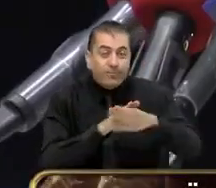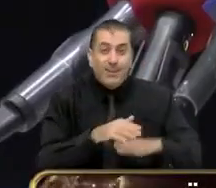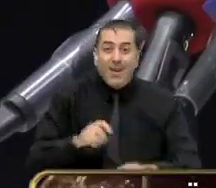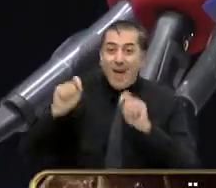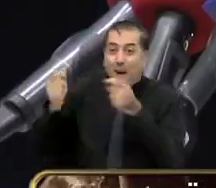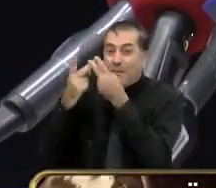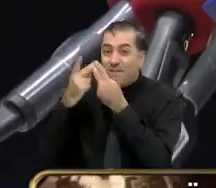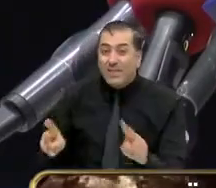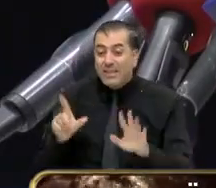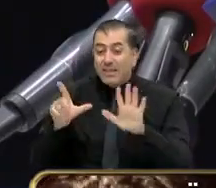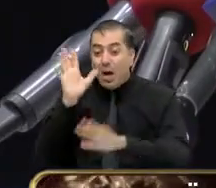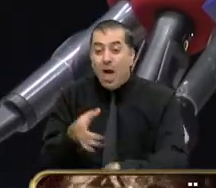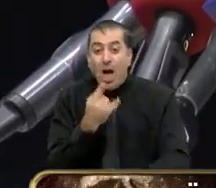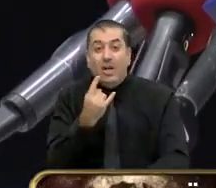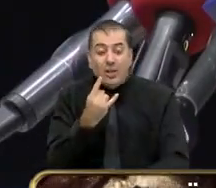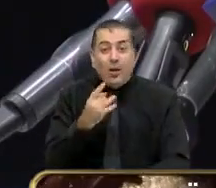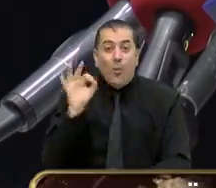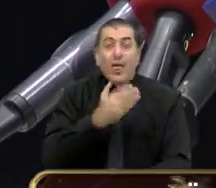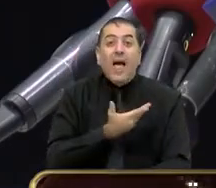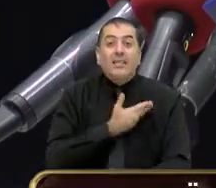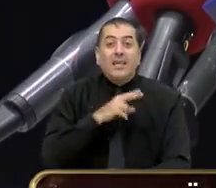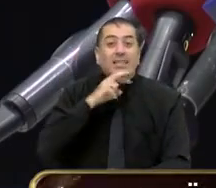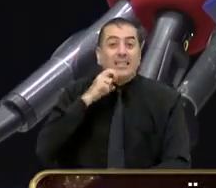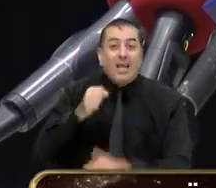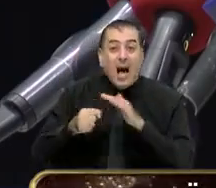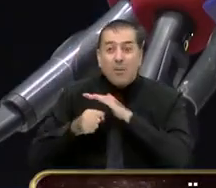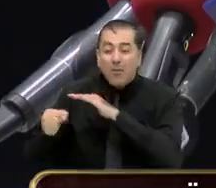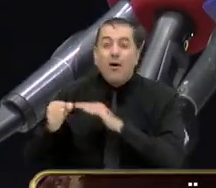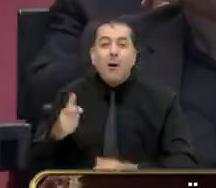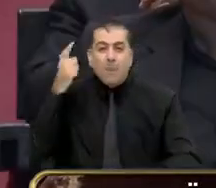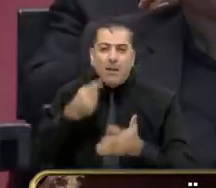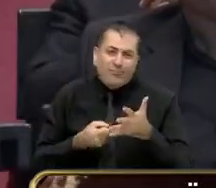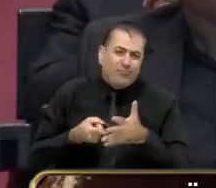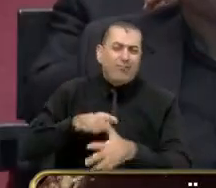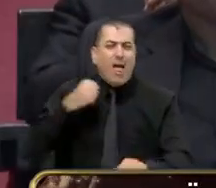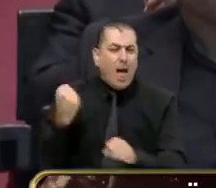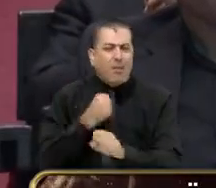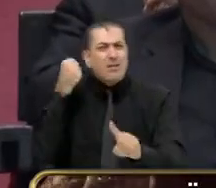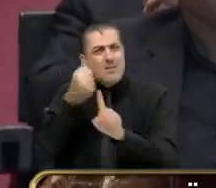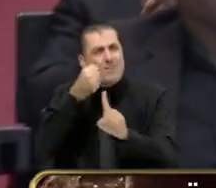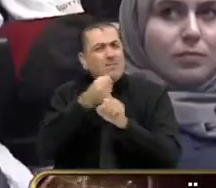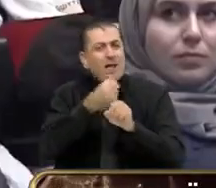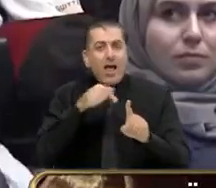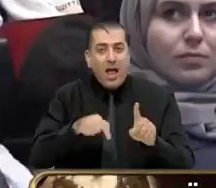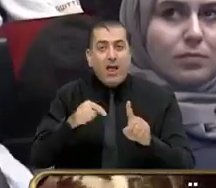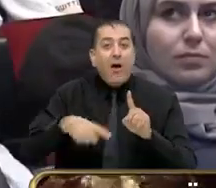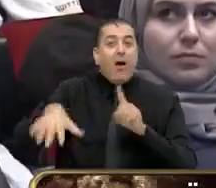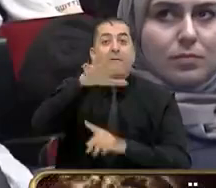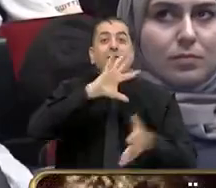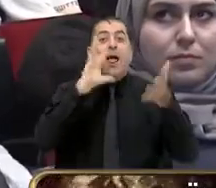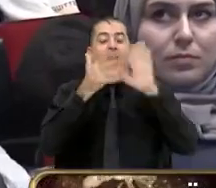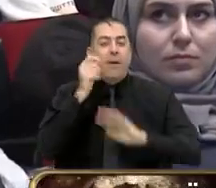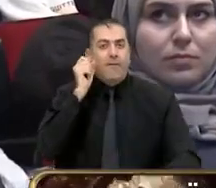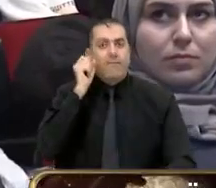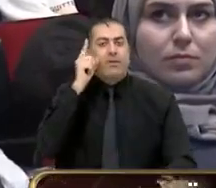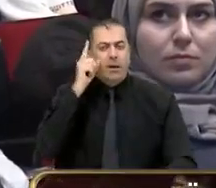الأول للعدوان الإسرائيلي الغاشم على قطاع غزة، وغيرت المفاهيم الدولية عن حق الفلسطينيين في